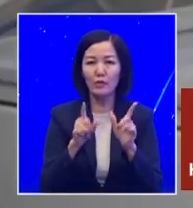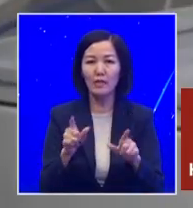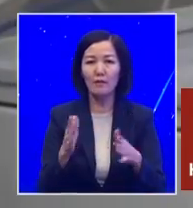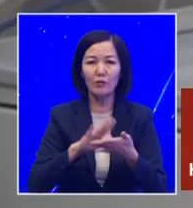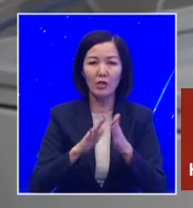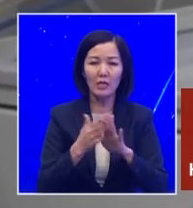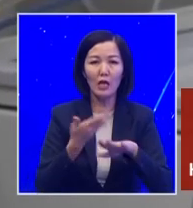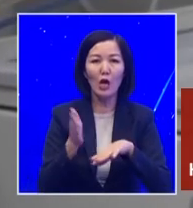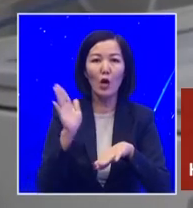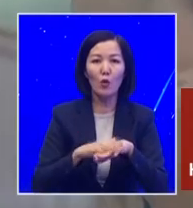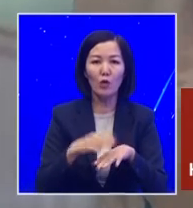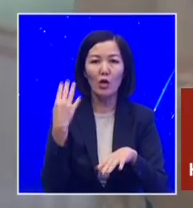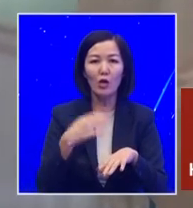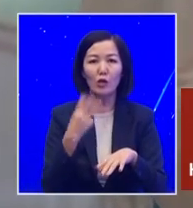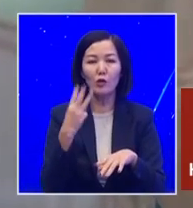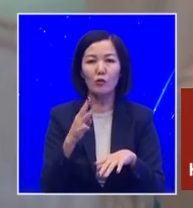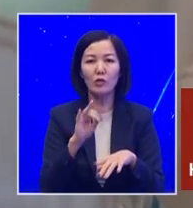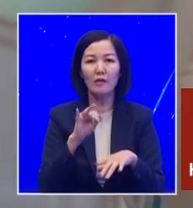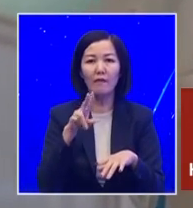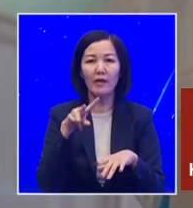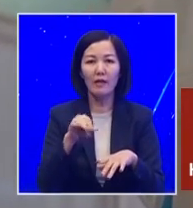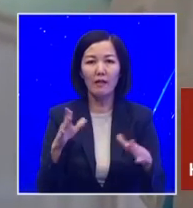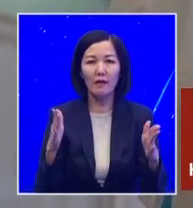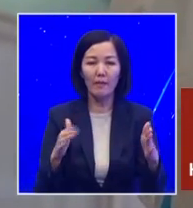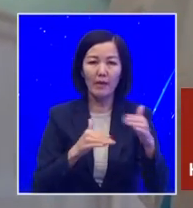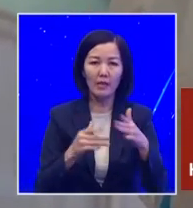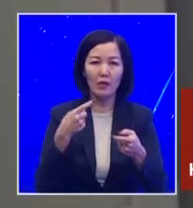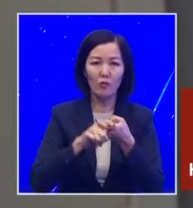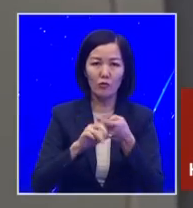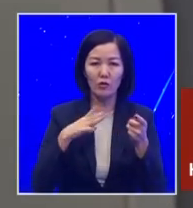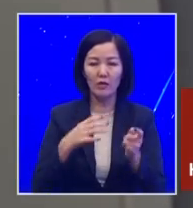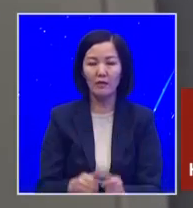43 науқас екпені жасанды жеделту аппаратына қосылған.